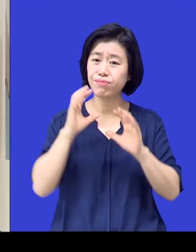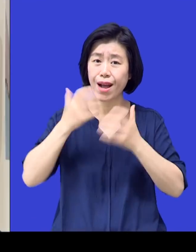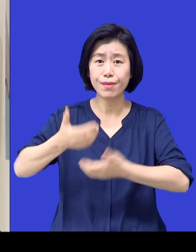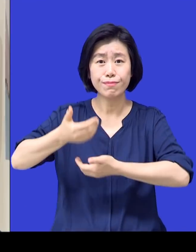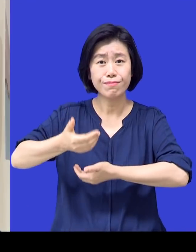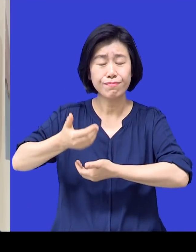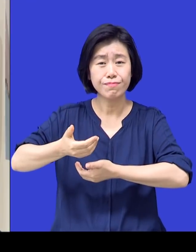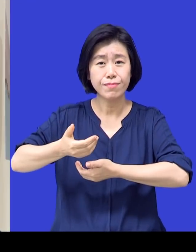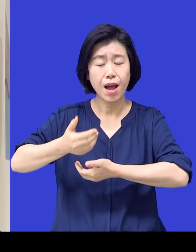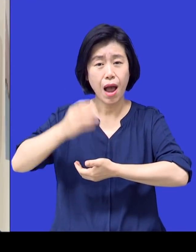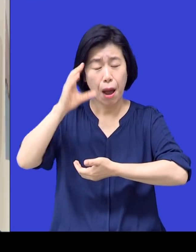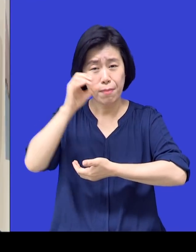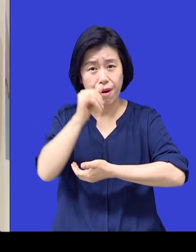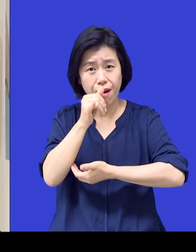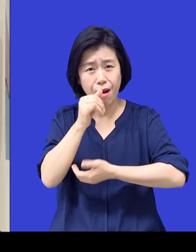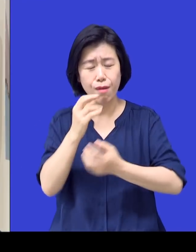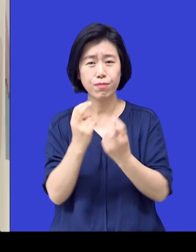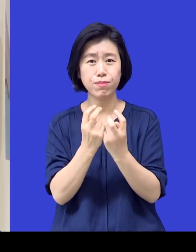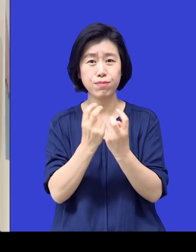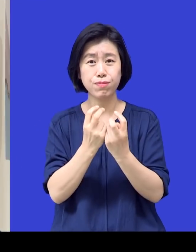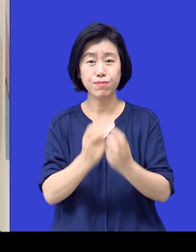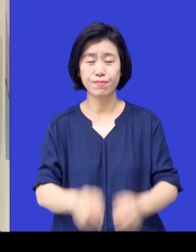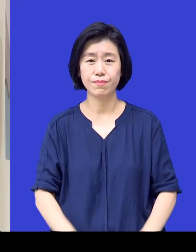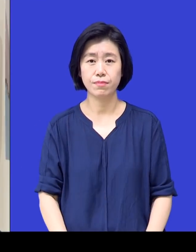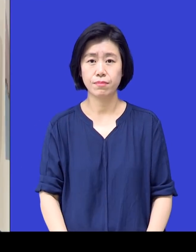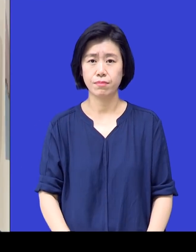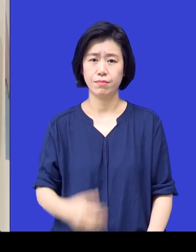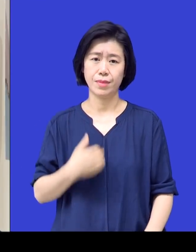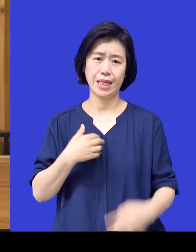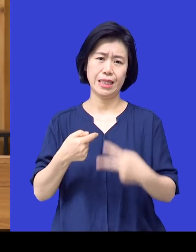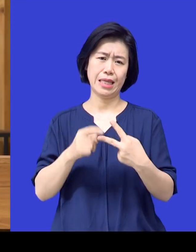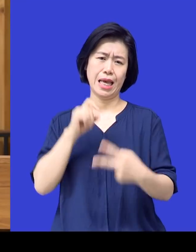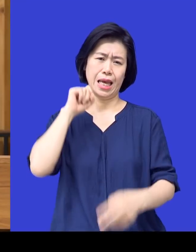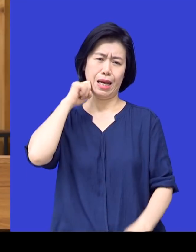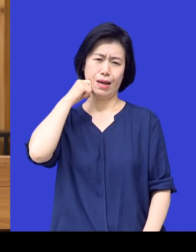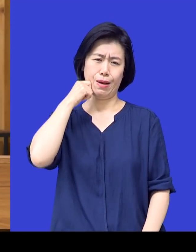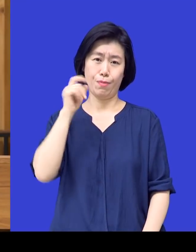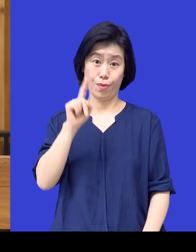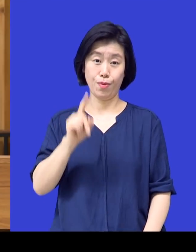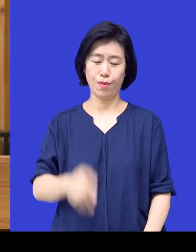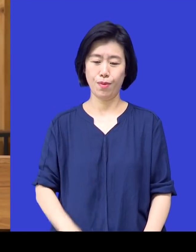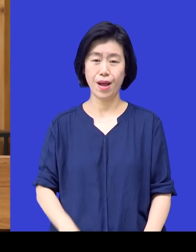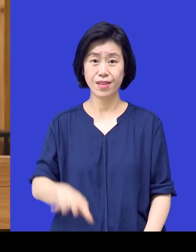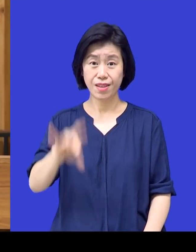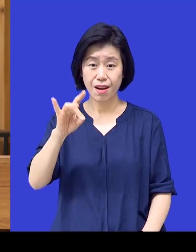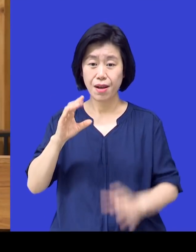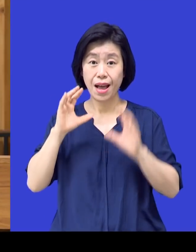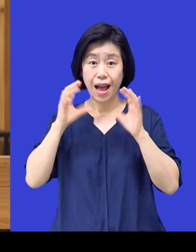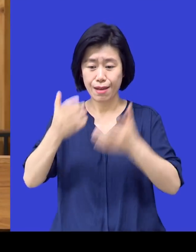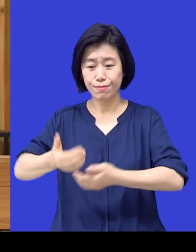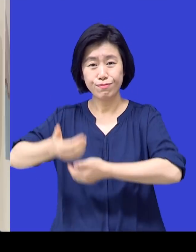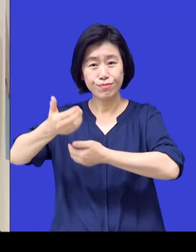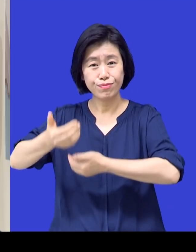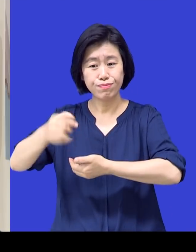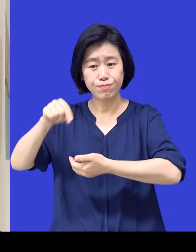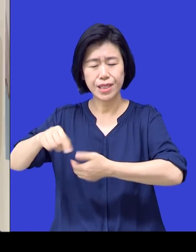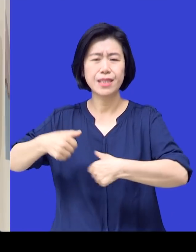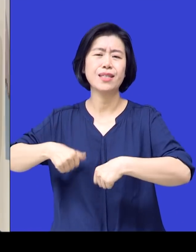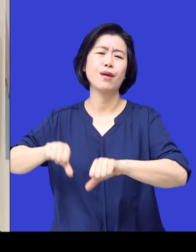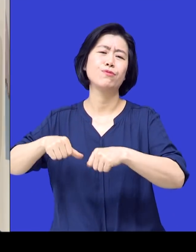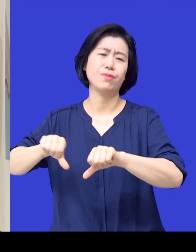저도 지금도 이해 안 되는 거는 네. 그 아기들이 이제 쌍둥이였어요. 네, 네, 둘이에요? 근데 이제 배경을 잠깐 말씀드리면